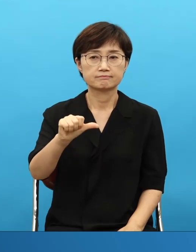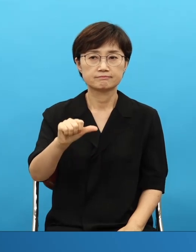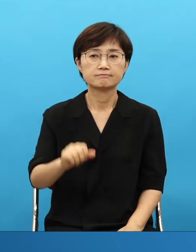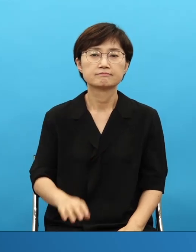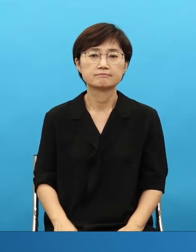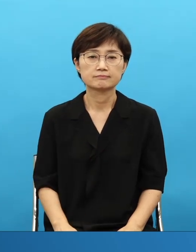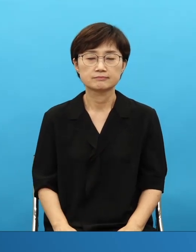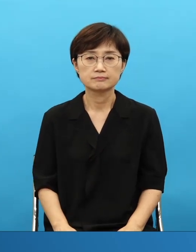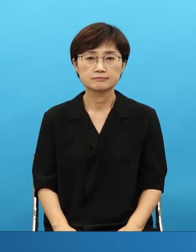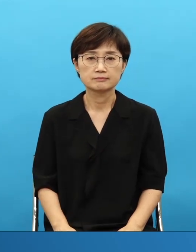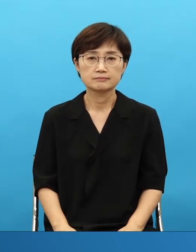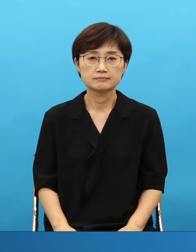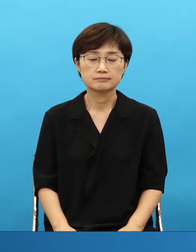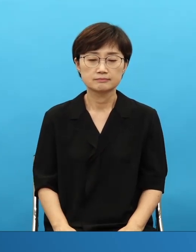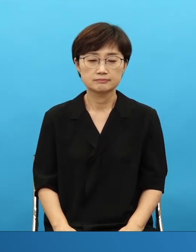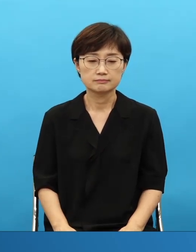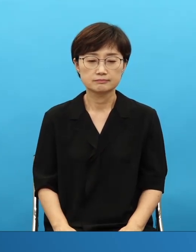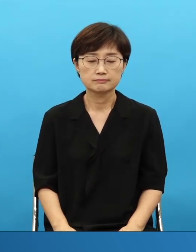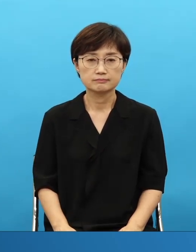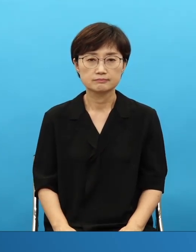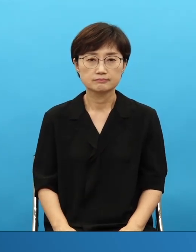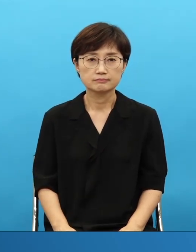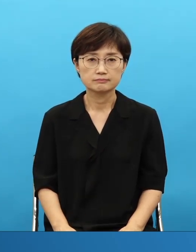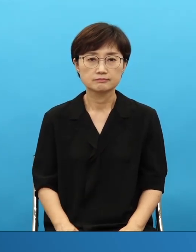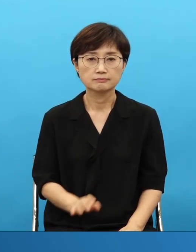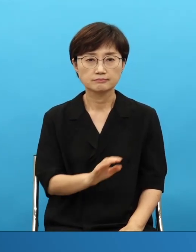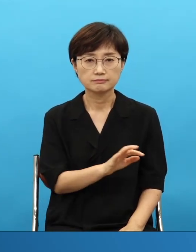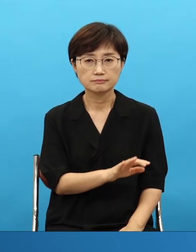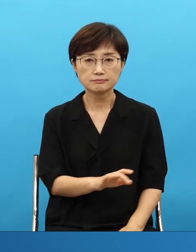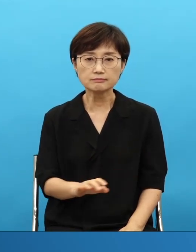찬송가 335장.